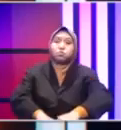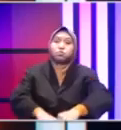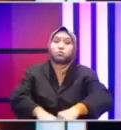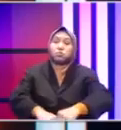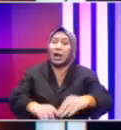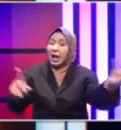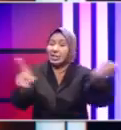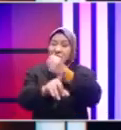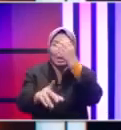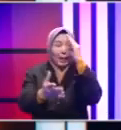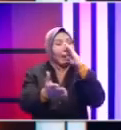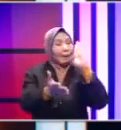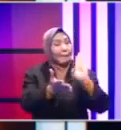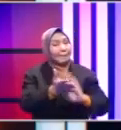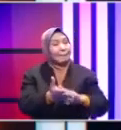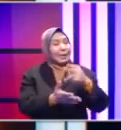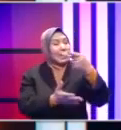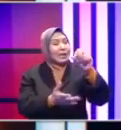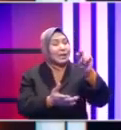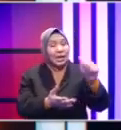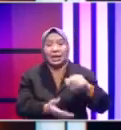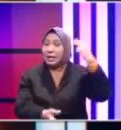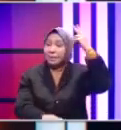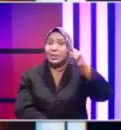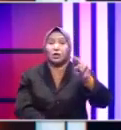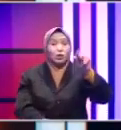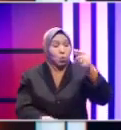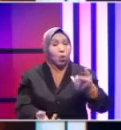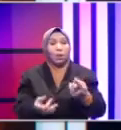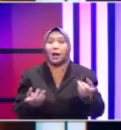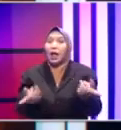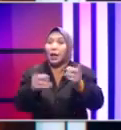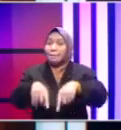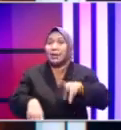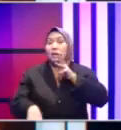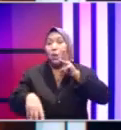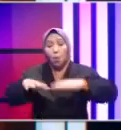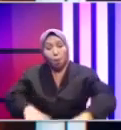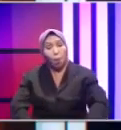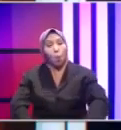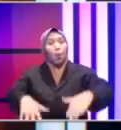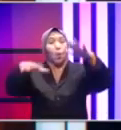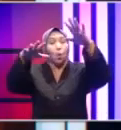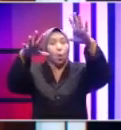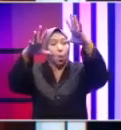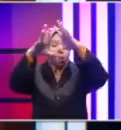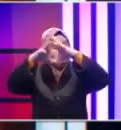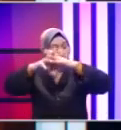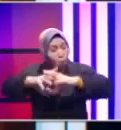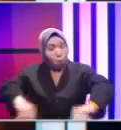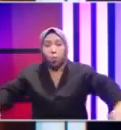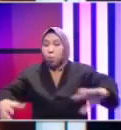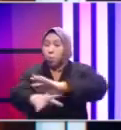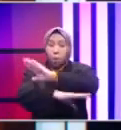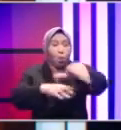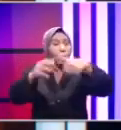azab yang menghinakan Nabi Nuh Alaihissalam berlaku banjir besar yang menghancurkan semua